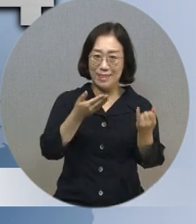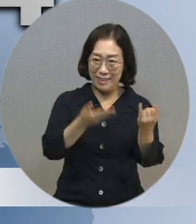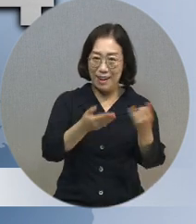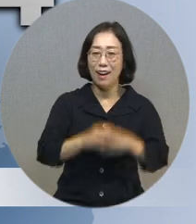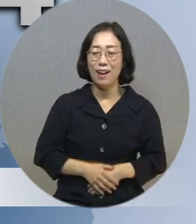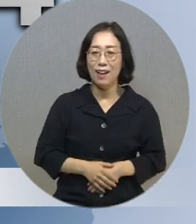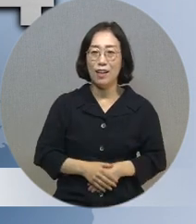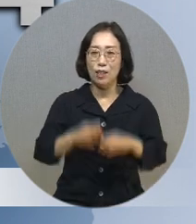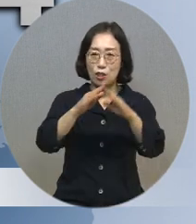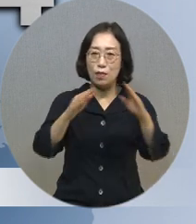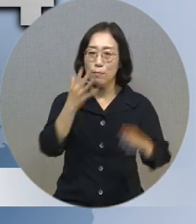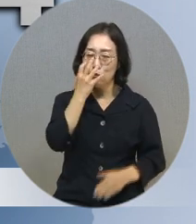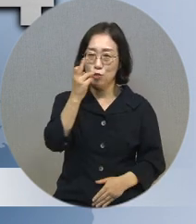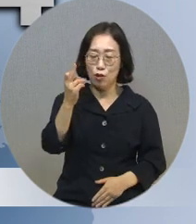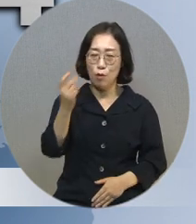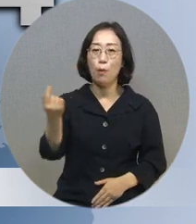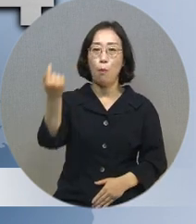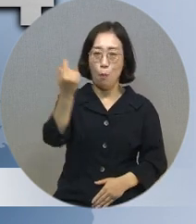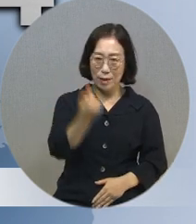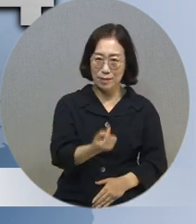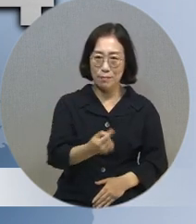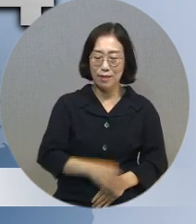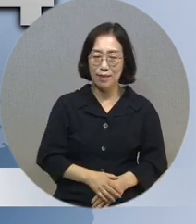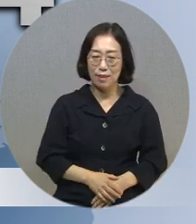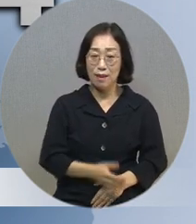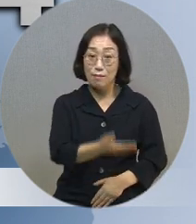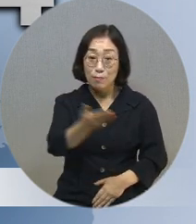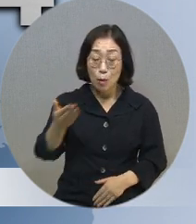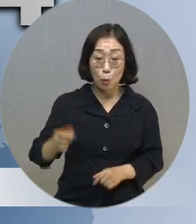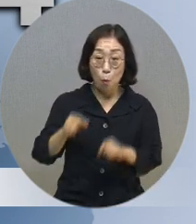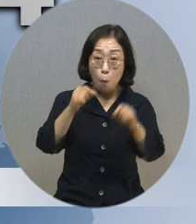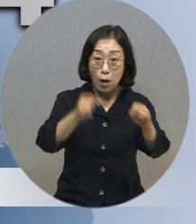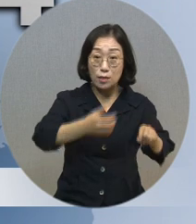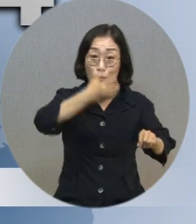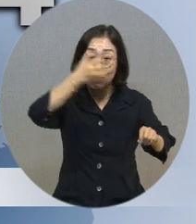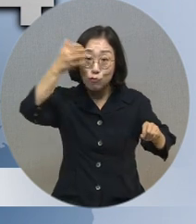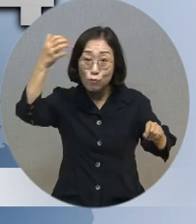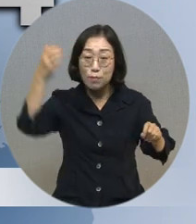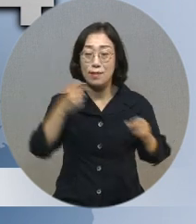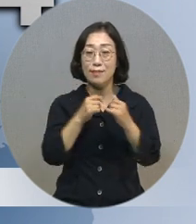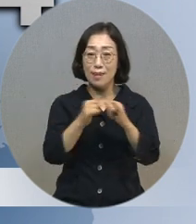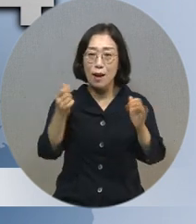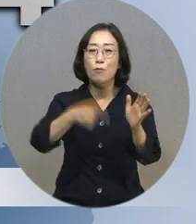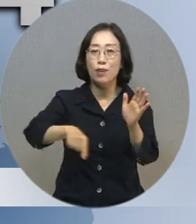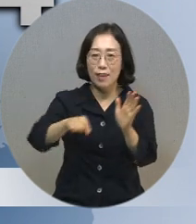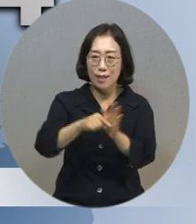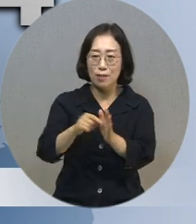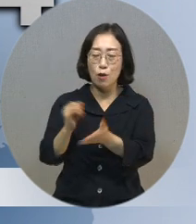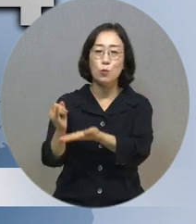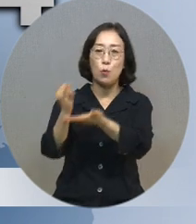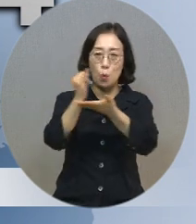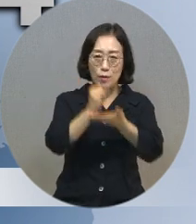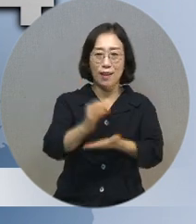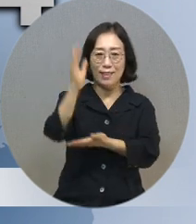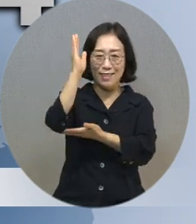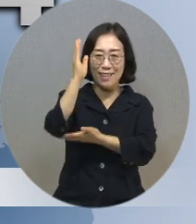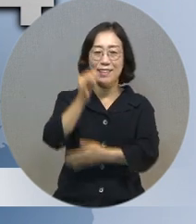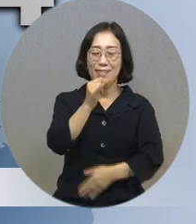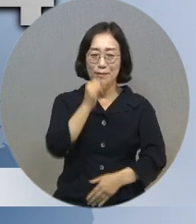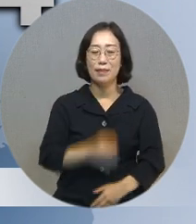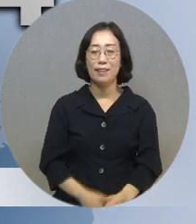순천을 찾았습니다 애니메이터의 꿈을 꾸고 있는 청년들을 위해 순천 씨가 초청 강연을 마련한